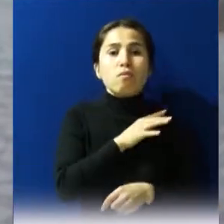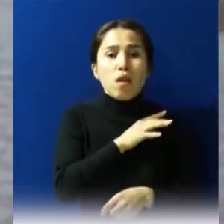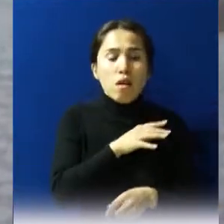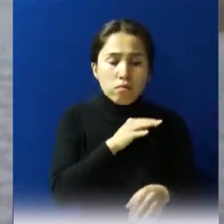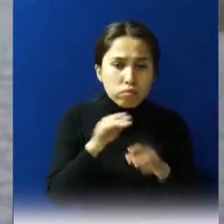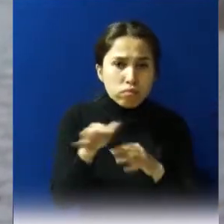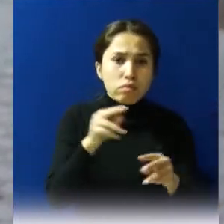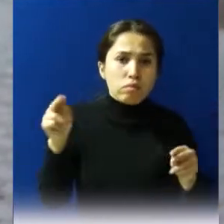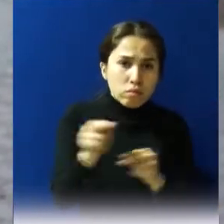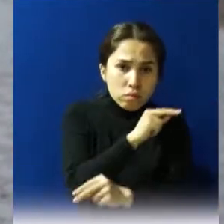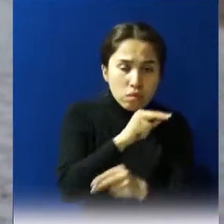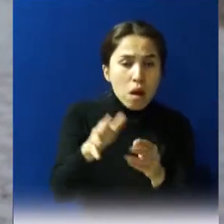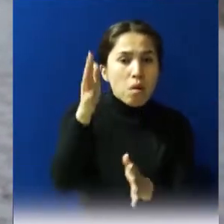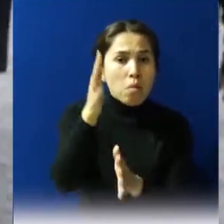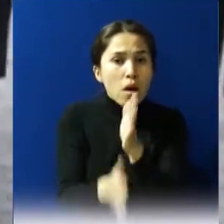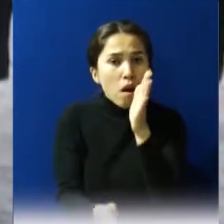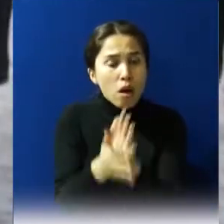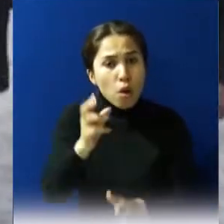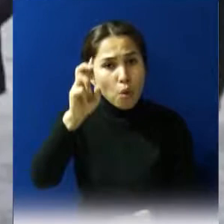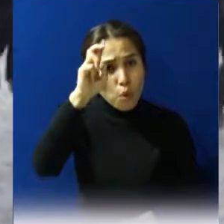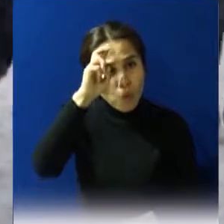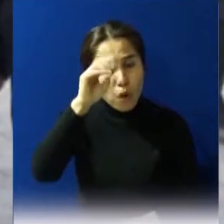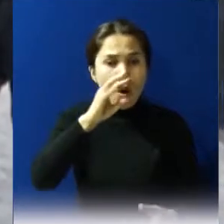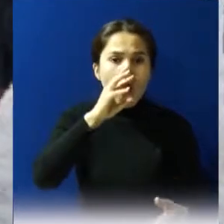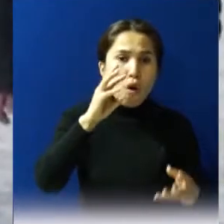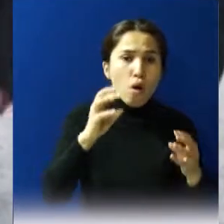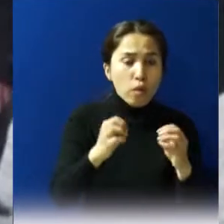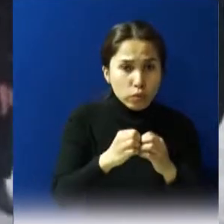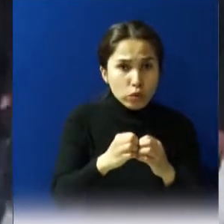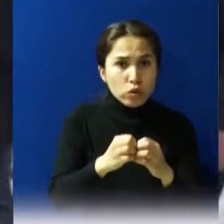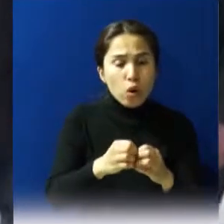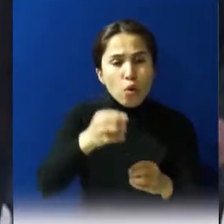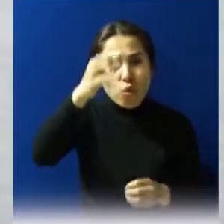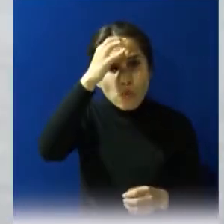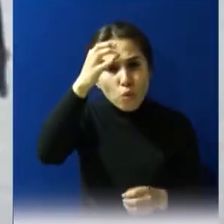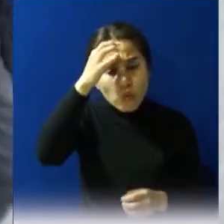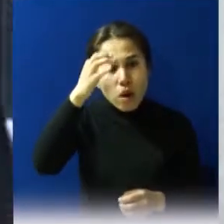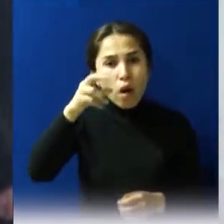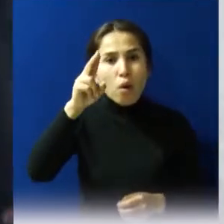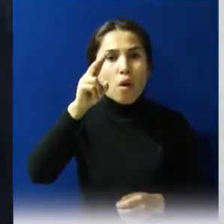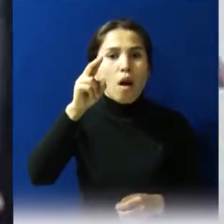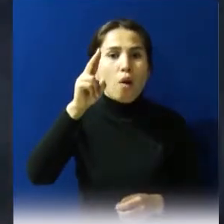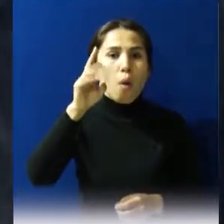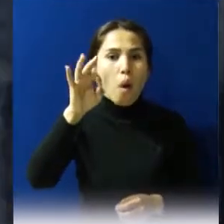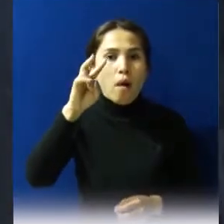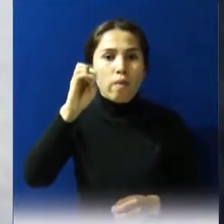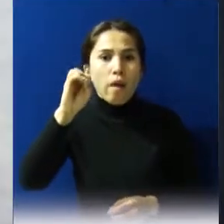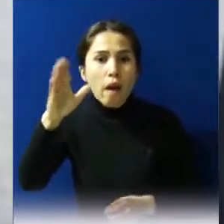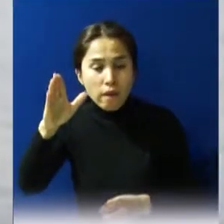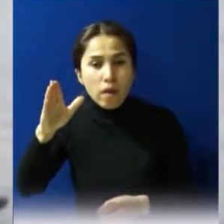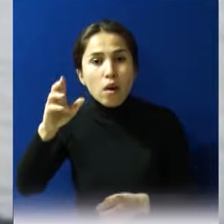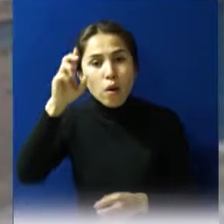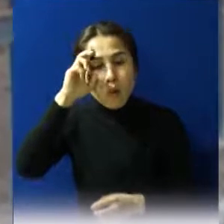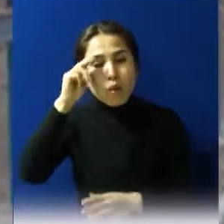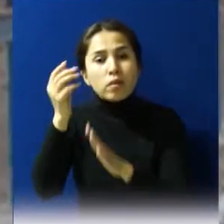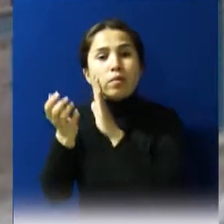В рамках проекта здесь было сделано немало. Реконструкцию аллеи имени государственного и общественного деятеля, ученого-академика